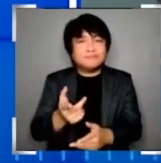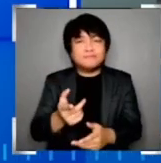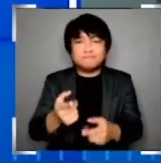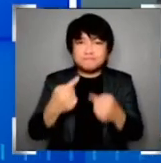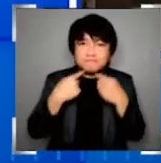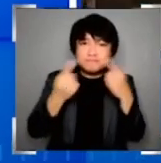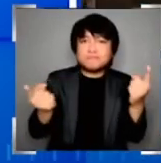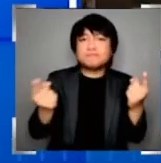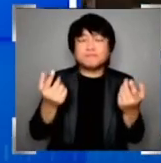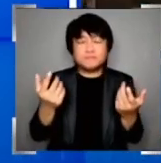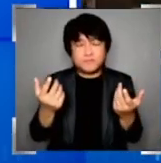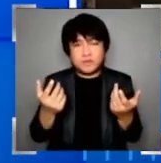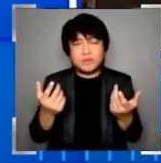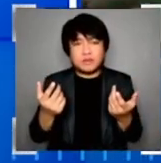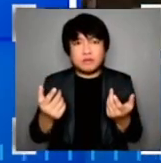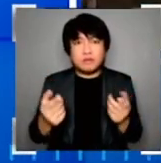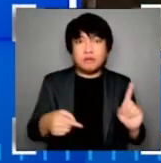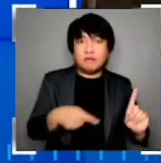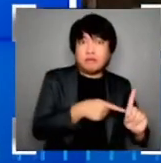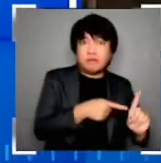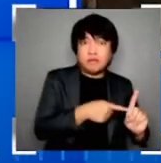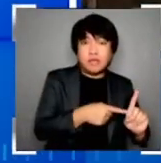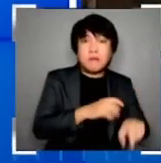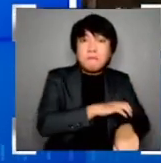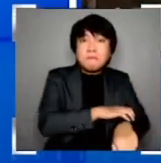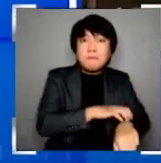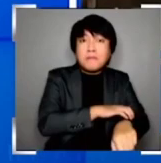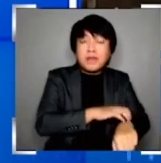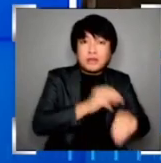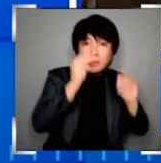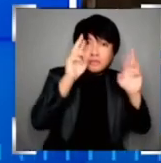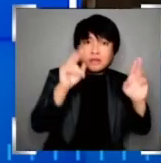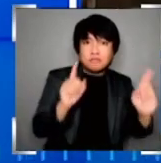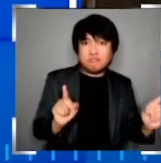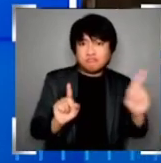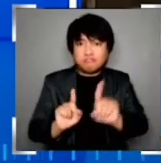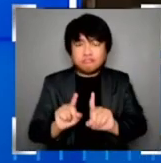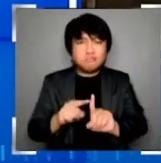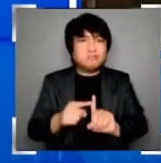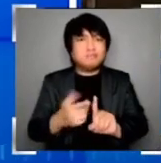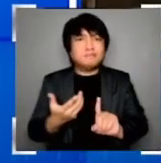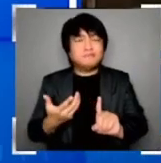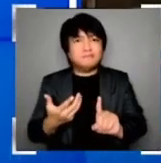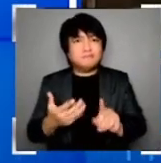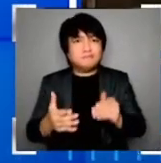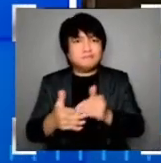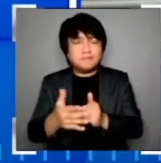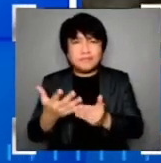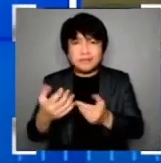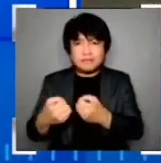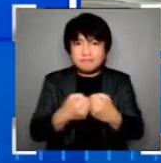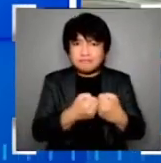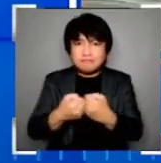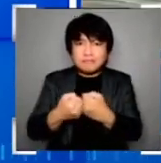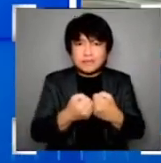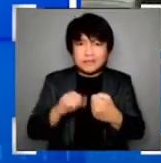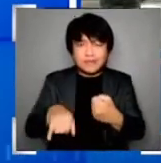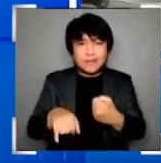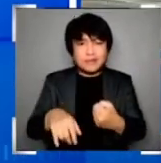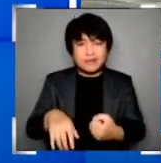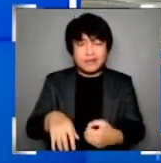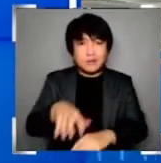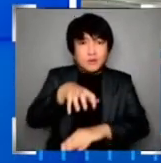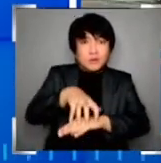sa Taguig ay tungkol lamang sa usapin ng teritoryo at hindi ang ownership rights sa mga public school na